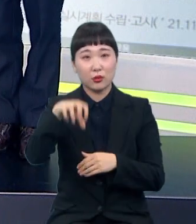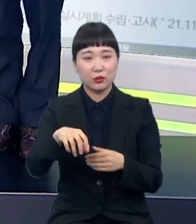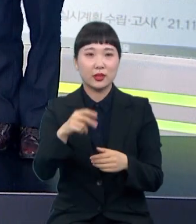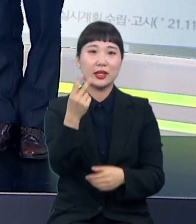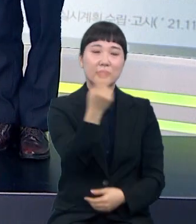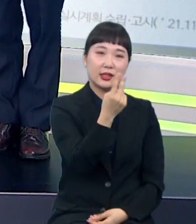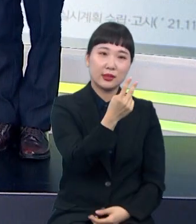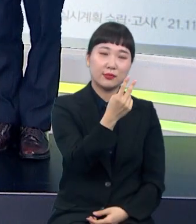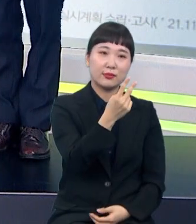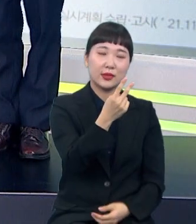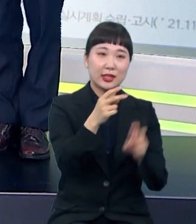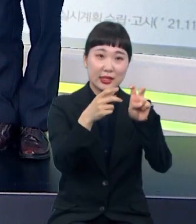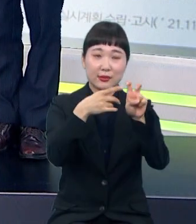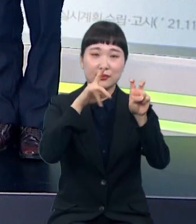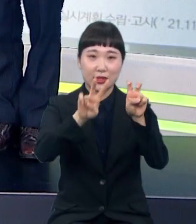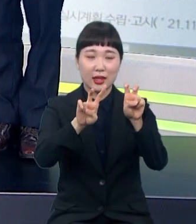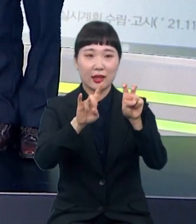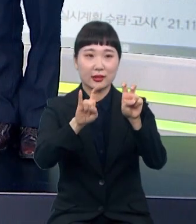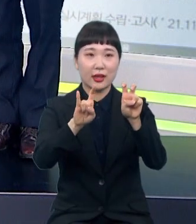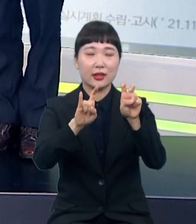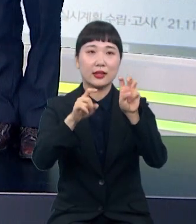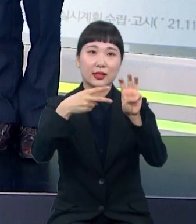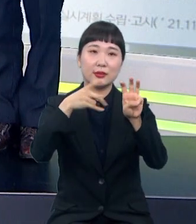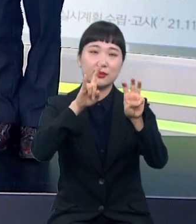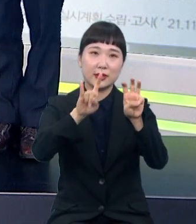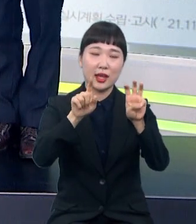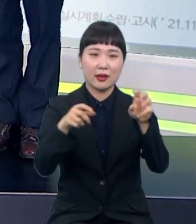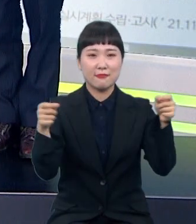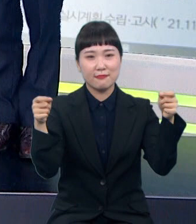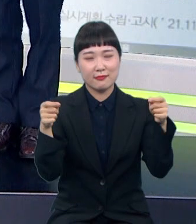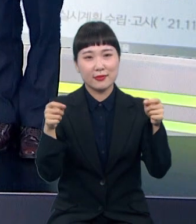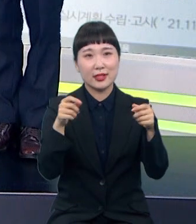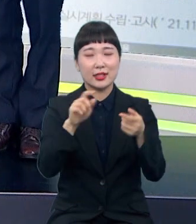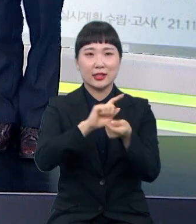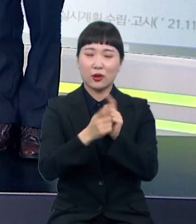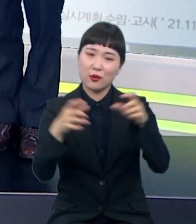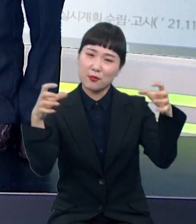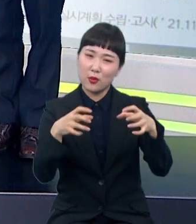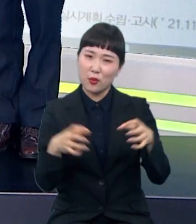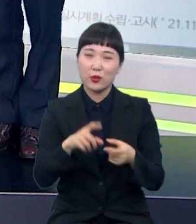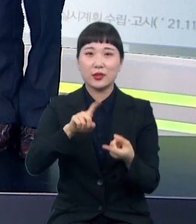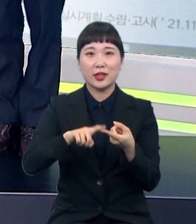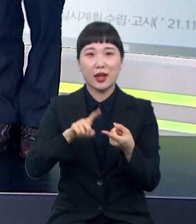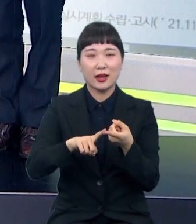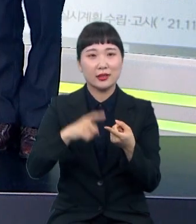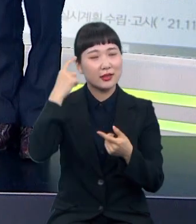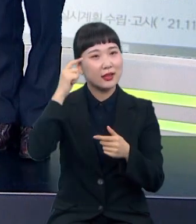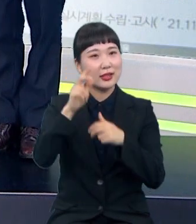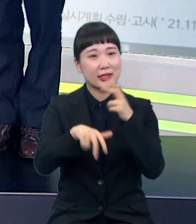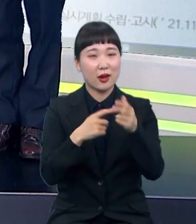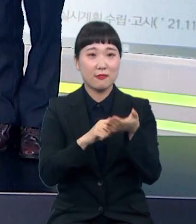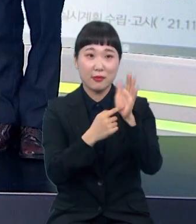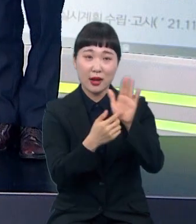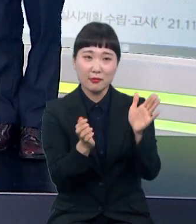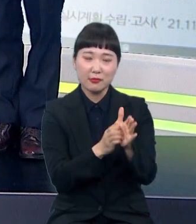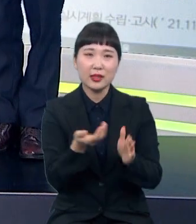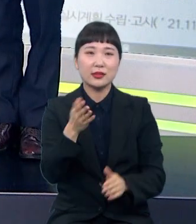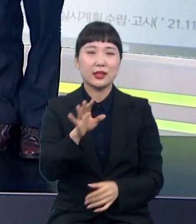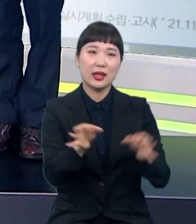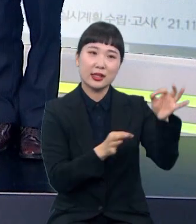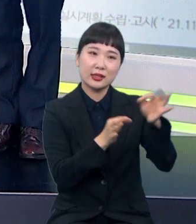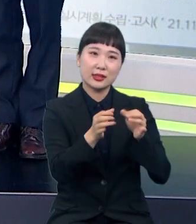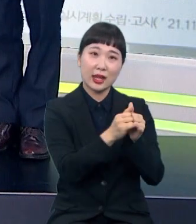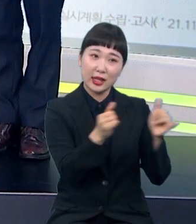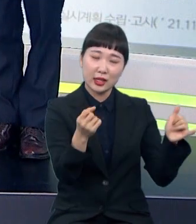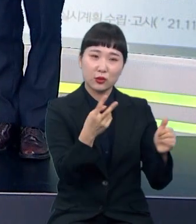30대가 몰려드는 도시재생 사업을 완성하겠다는 구상인데요. 하지만 상인들은 물론 동구의회도 소통 없는